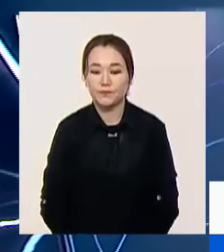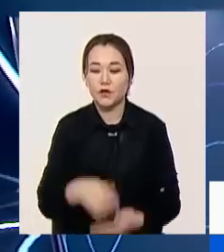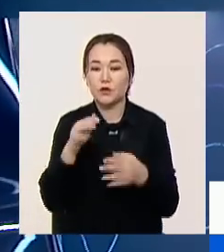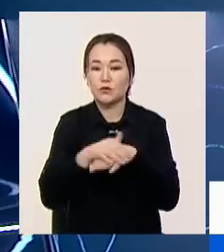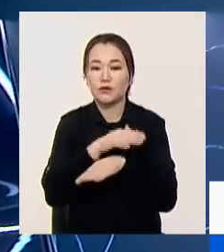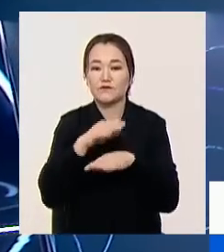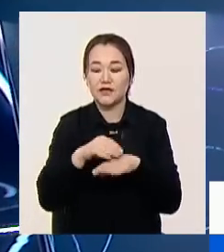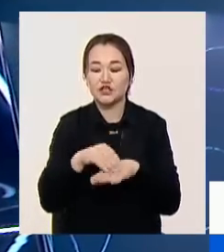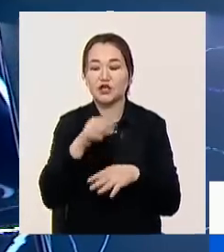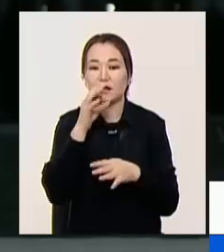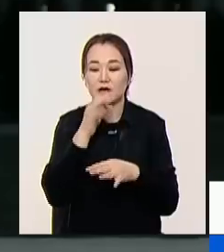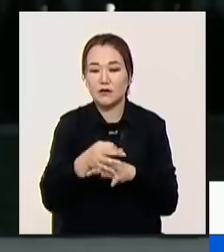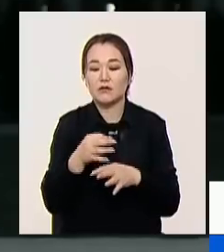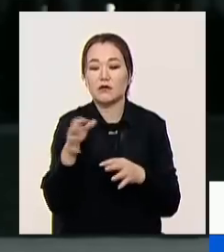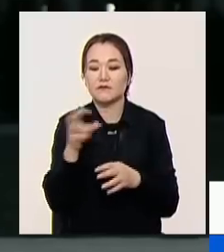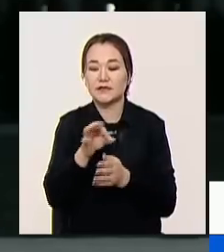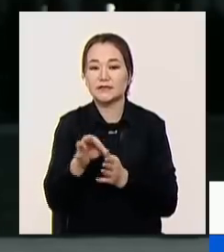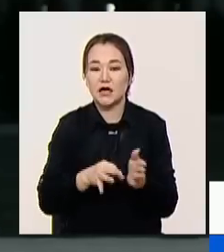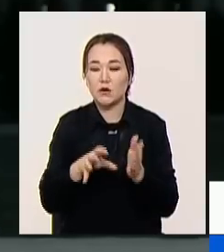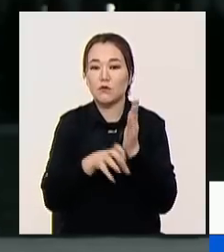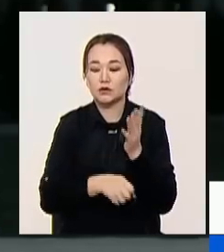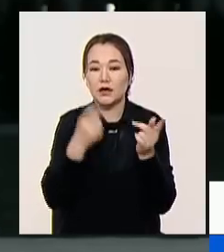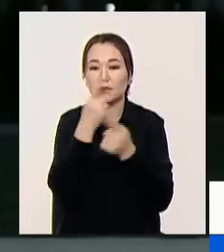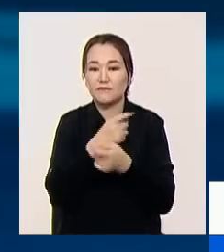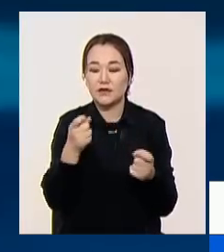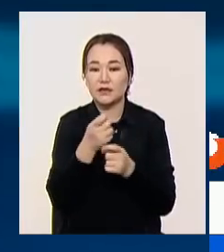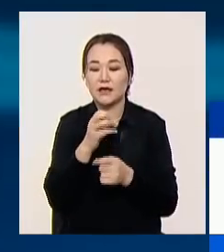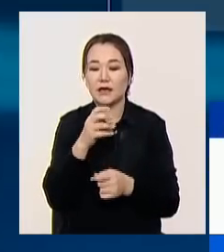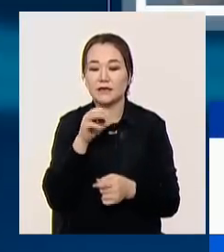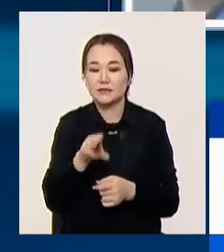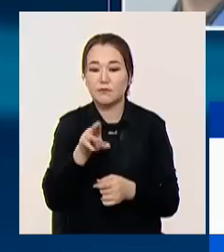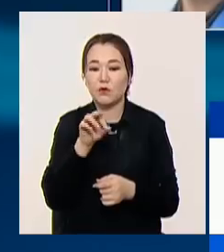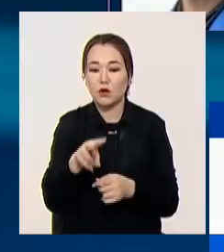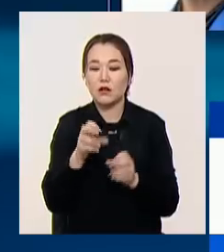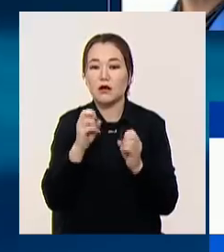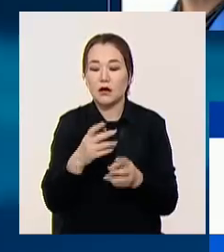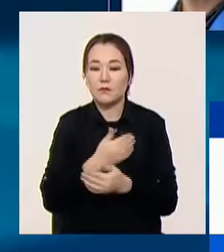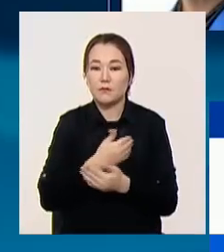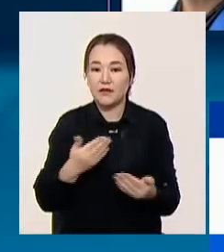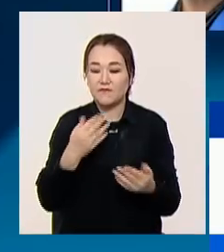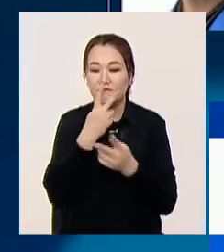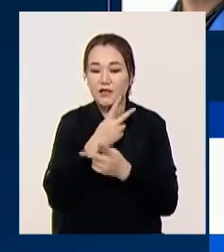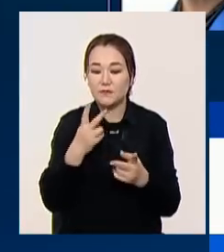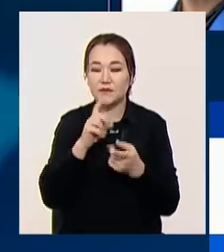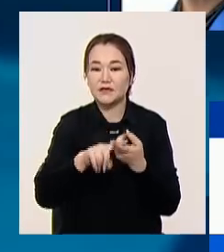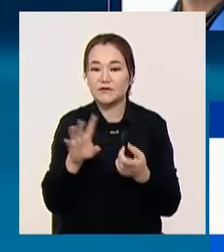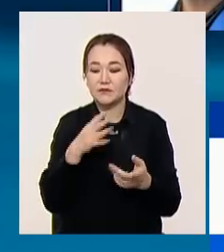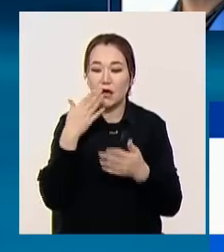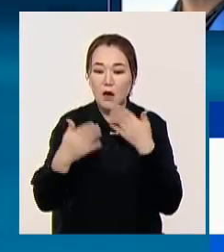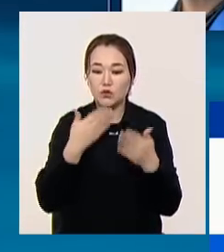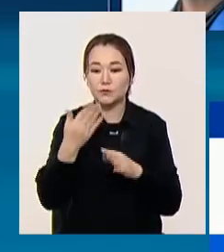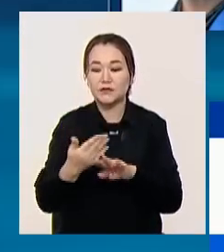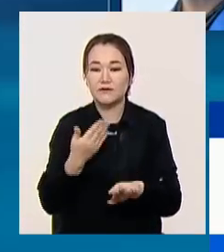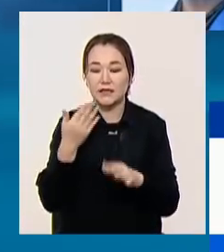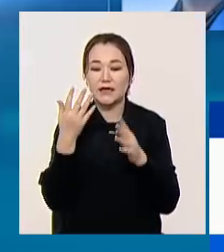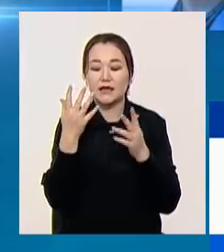Добрый вечер. Реакция последовала практически сразу после объявления данных Exit Poll. Ведь, как мы видим, сегодня цифры независимых опросов и